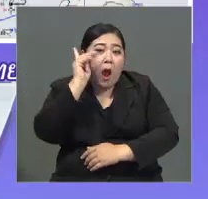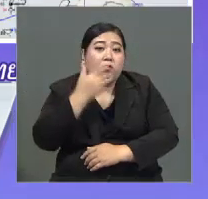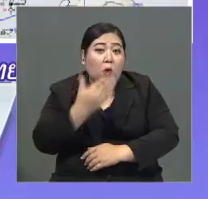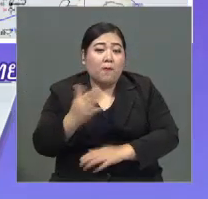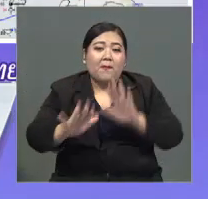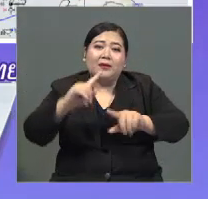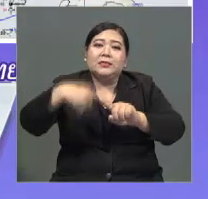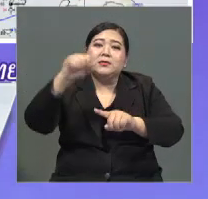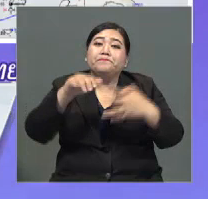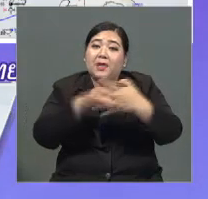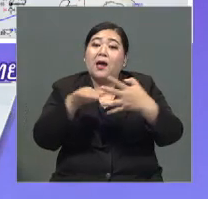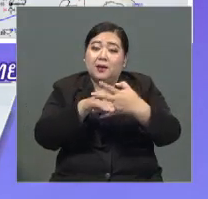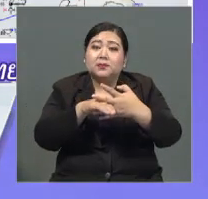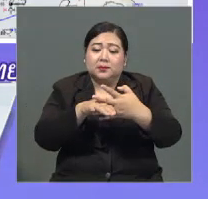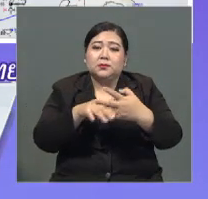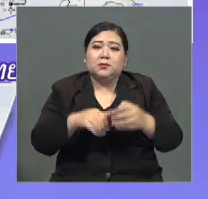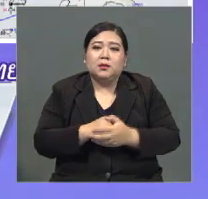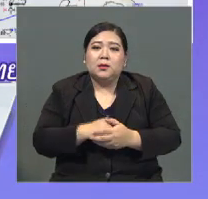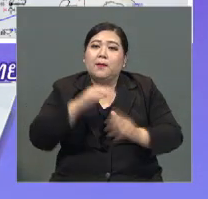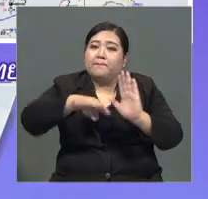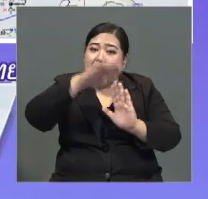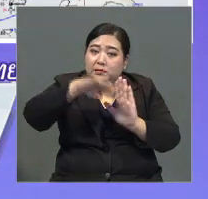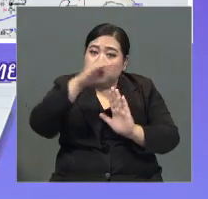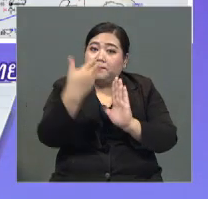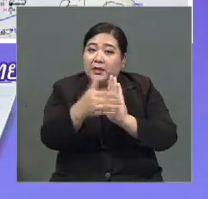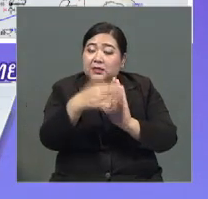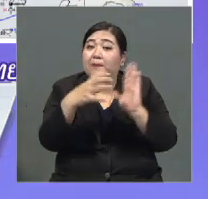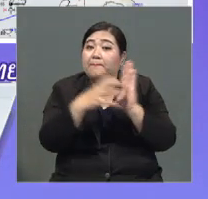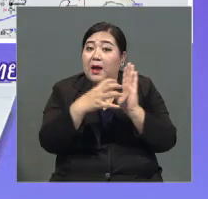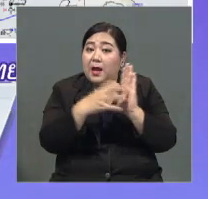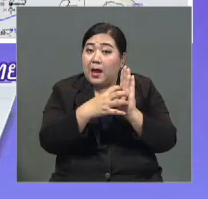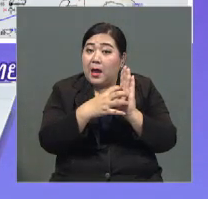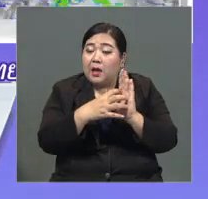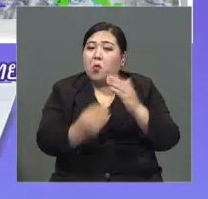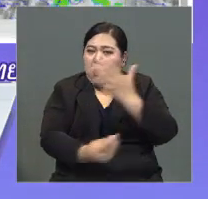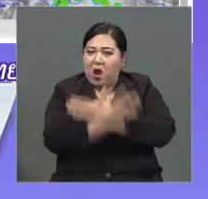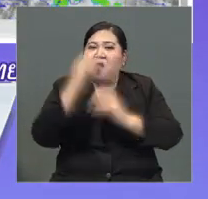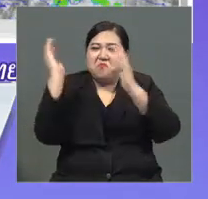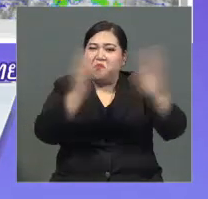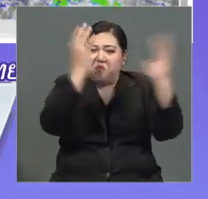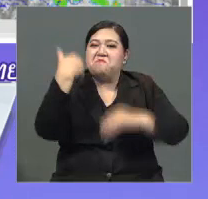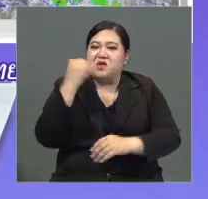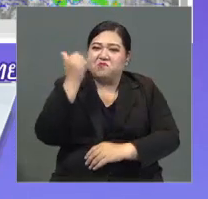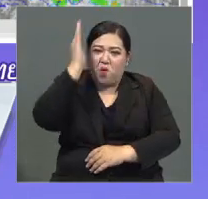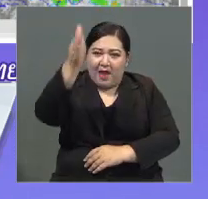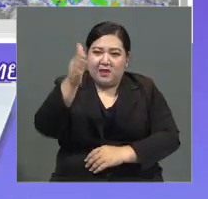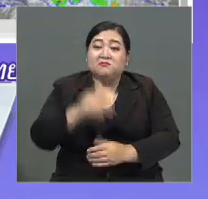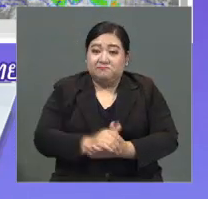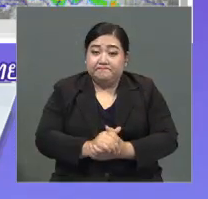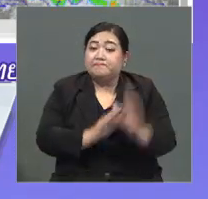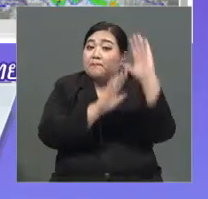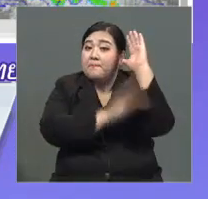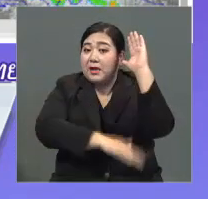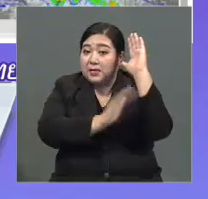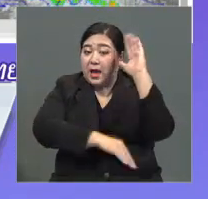งกางเดตัวลาคมครับก็ในเพื่ที่ของภาคเหนือภาคอสารอภาคกลางเราเนี่นะครับยมีโอกาสครั และส่วภาคใต้เองนี่ยใ